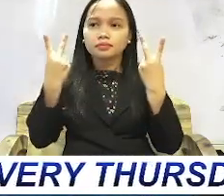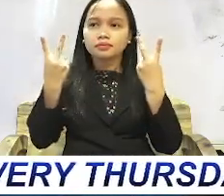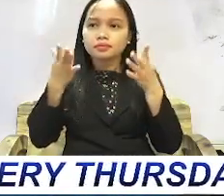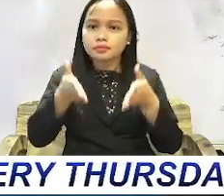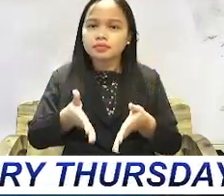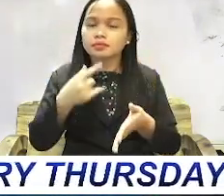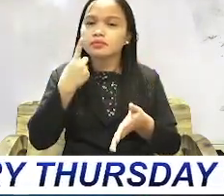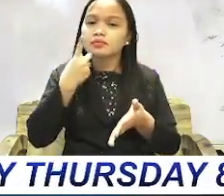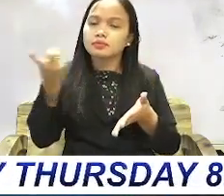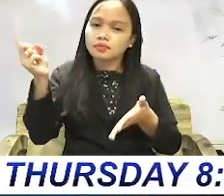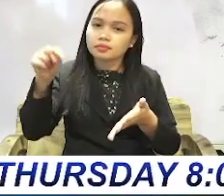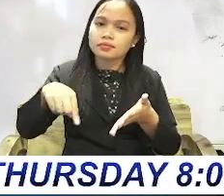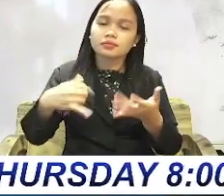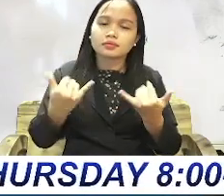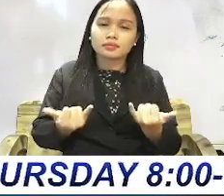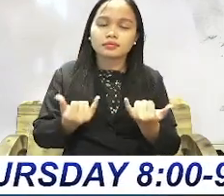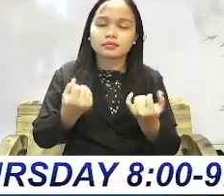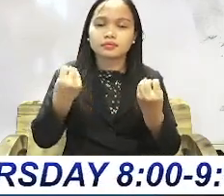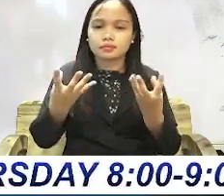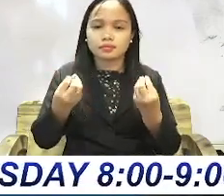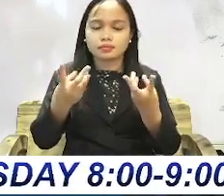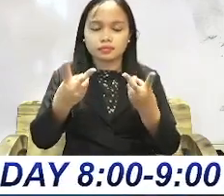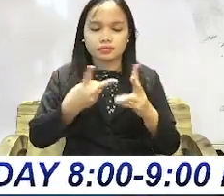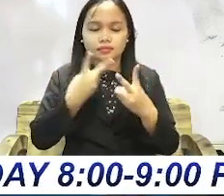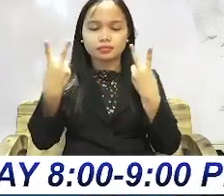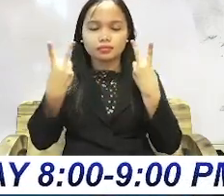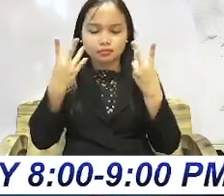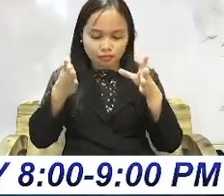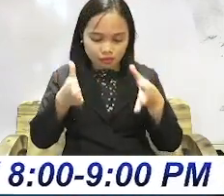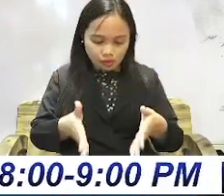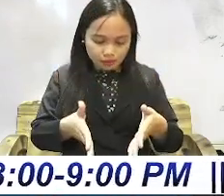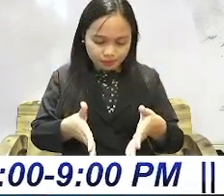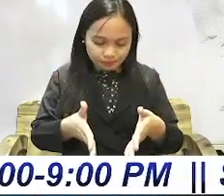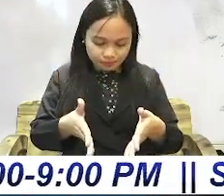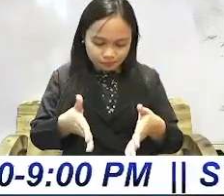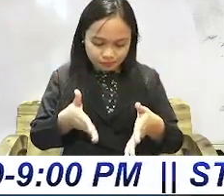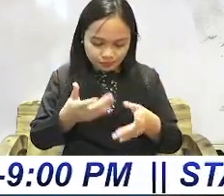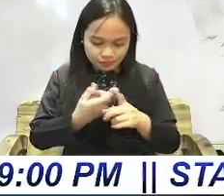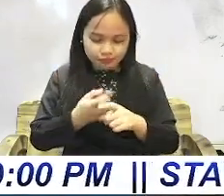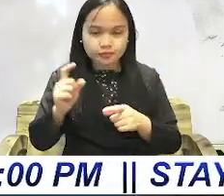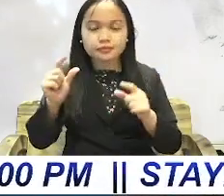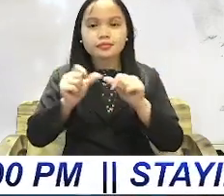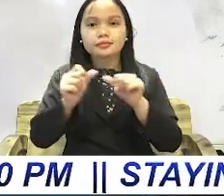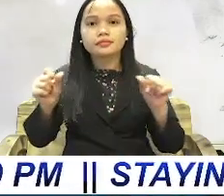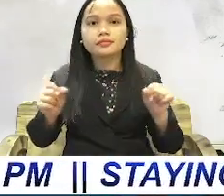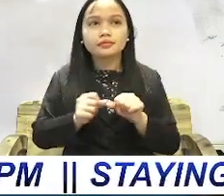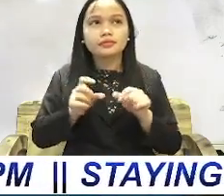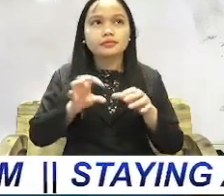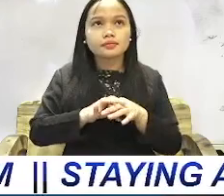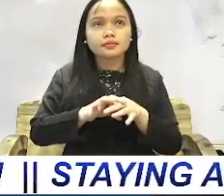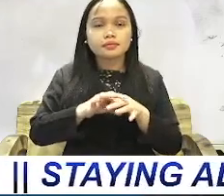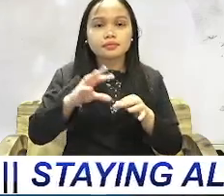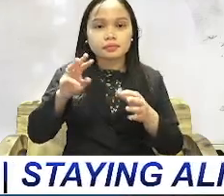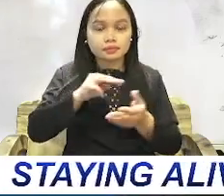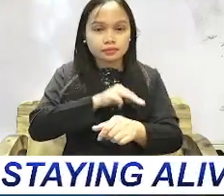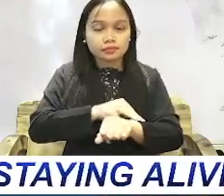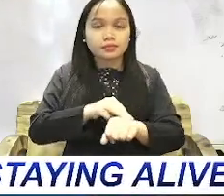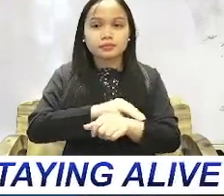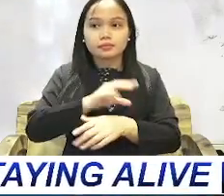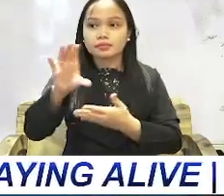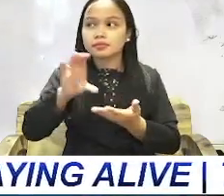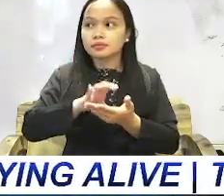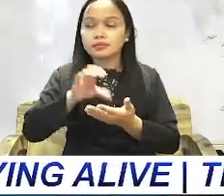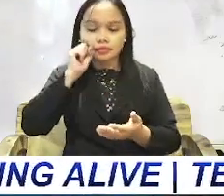Okay. Meron tayong mga marami tayong mga bisita. Yes. Shout out mula dito sa area and station ng Makati Central, kila